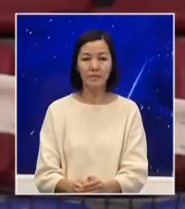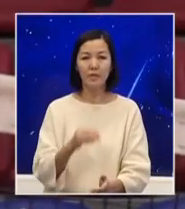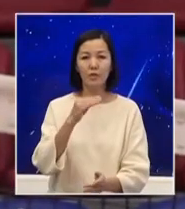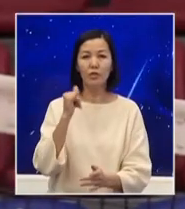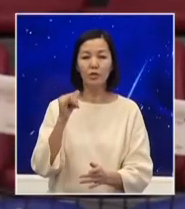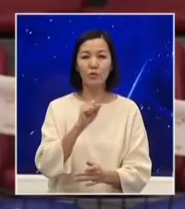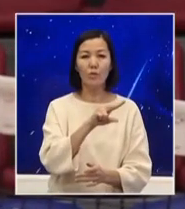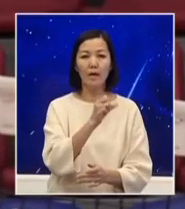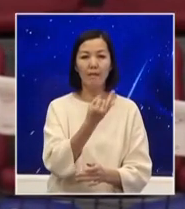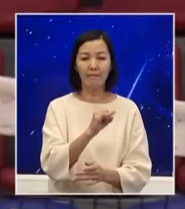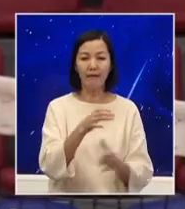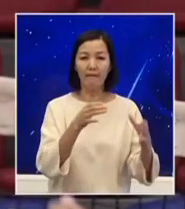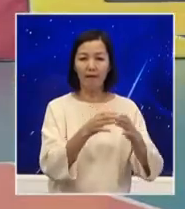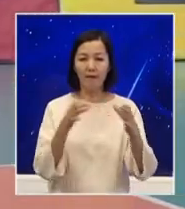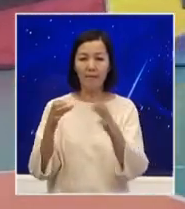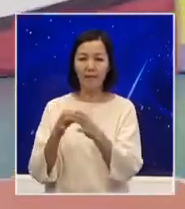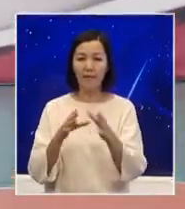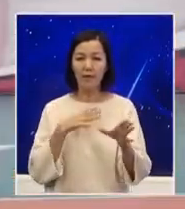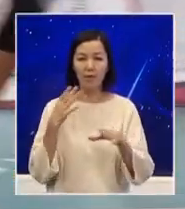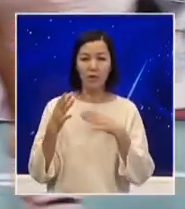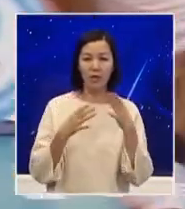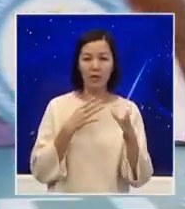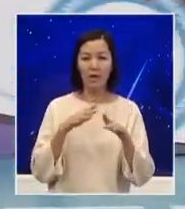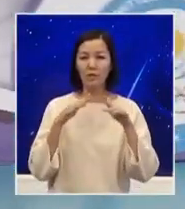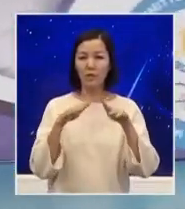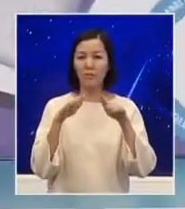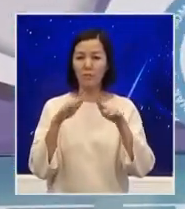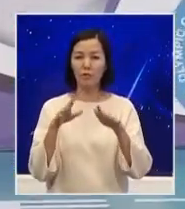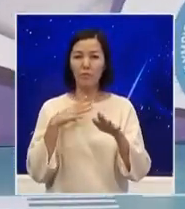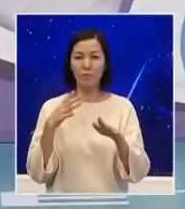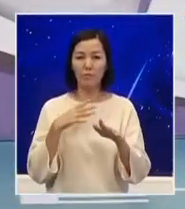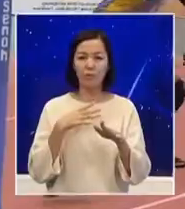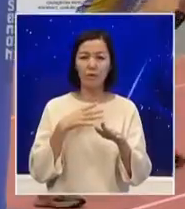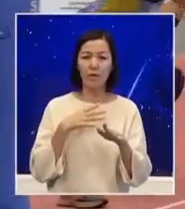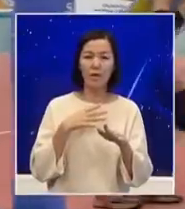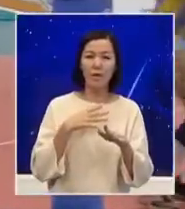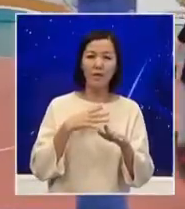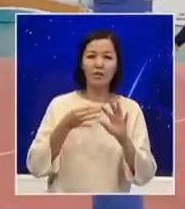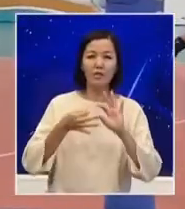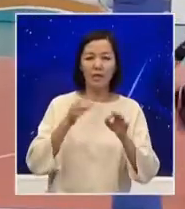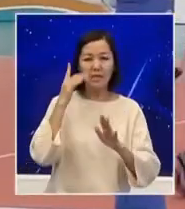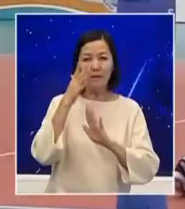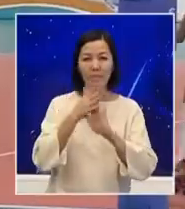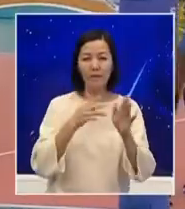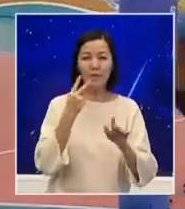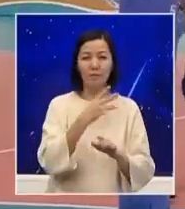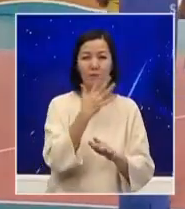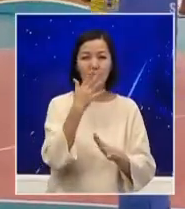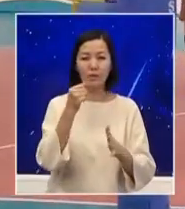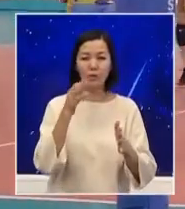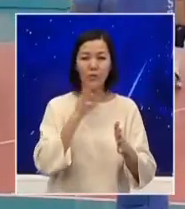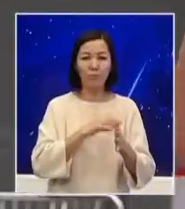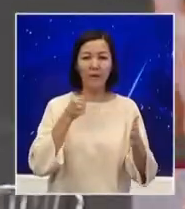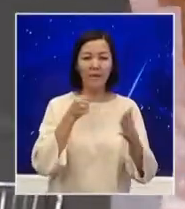Жетісу мен Алтай командалары алаңда ширақ қимылдады. Бір-бірінің ойын үлгісін әбден жаттап алған. Бірінші сетте 25 ұпайға дейін